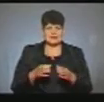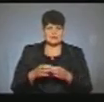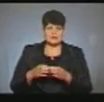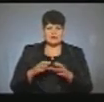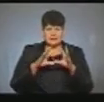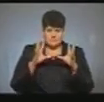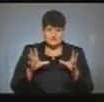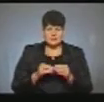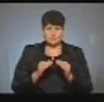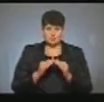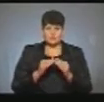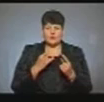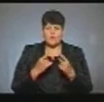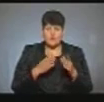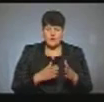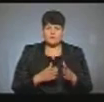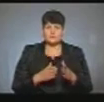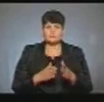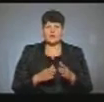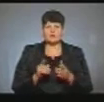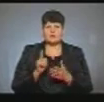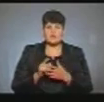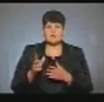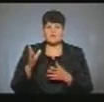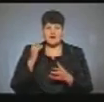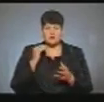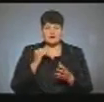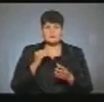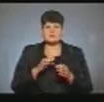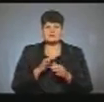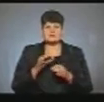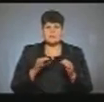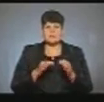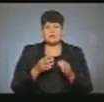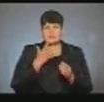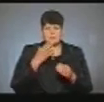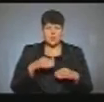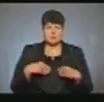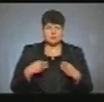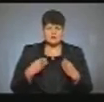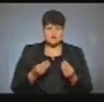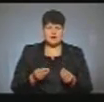цілого будинку ми говоримо, то тут повинні врахувати схеми теплопостачання і